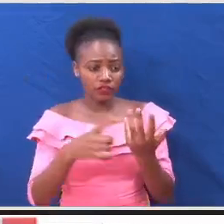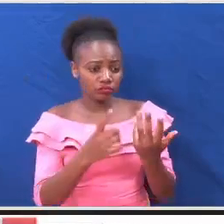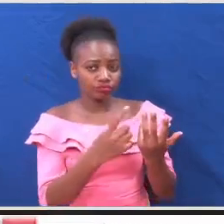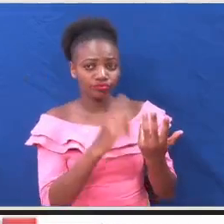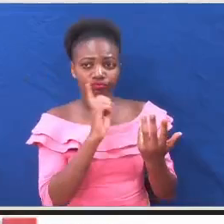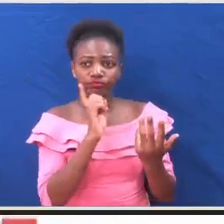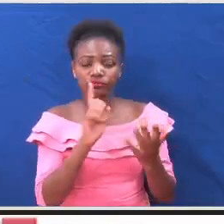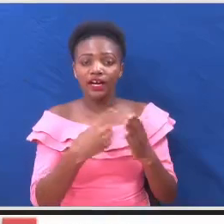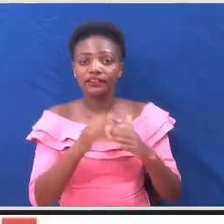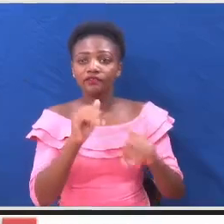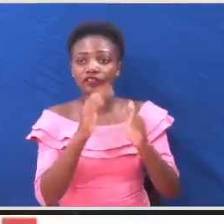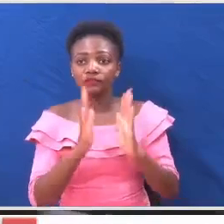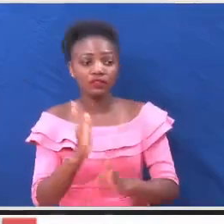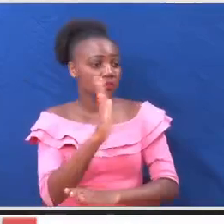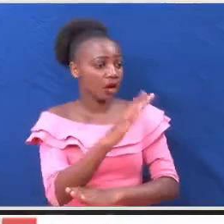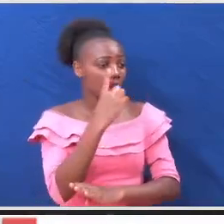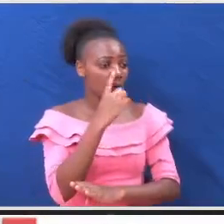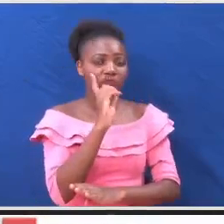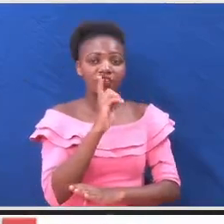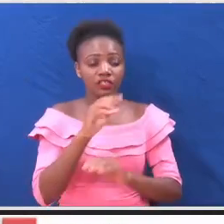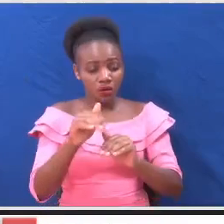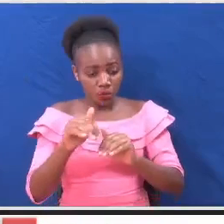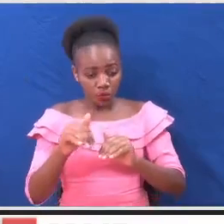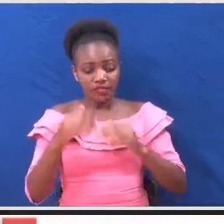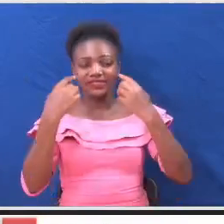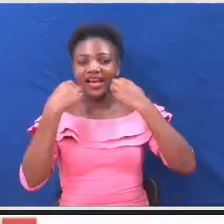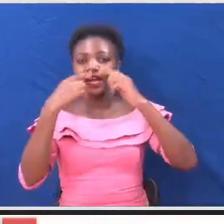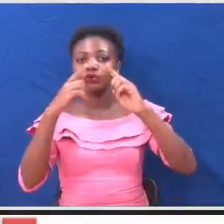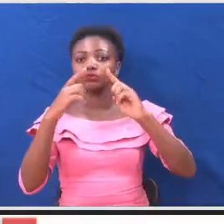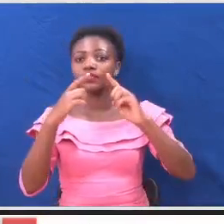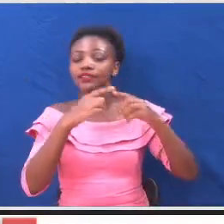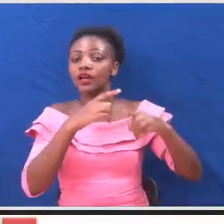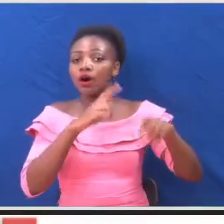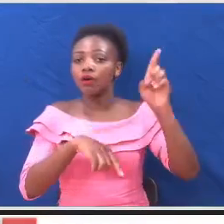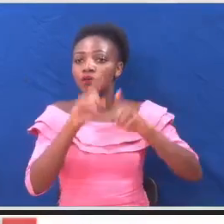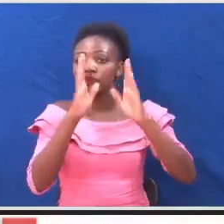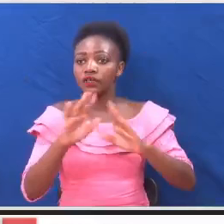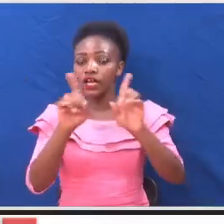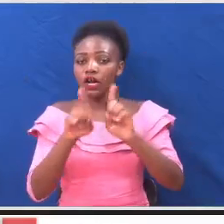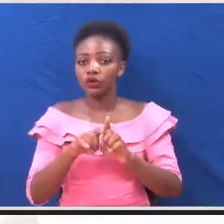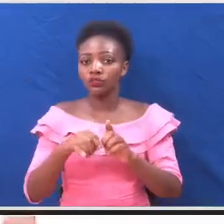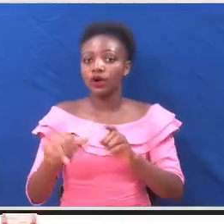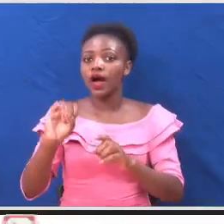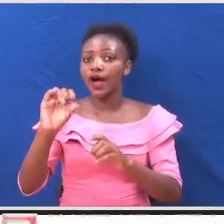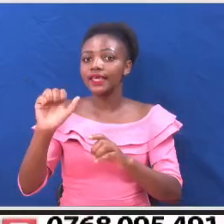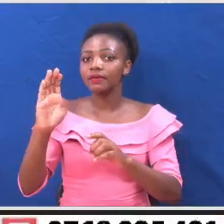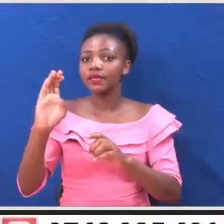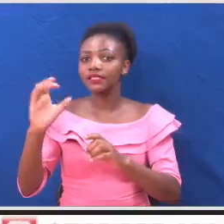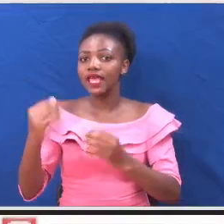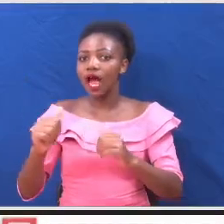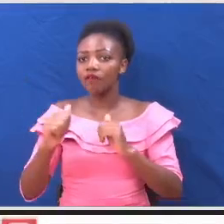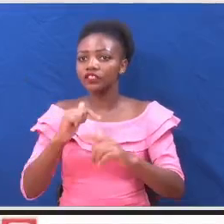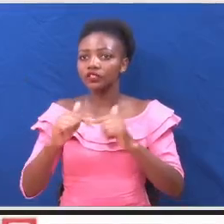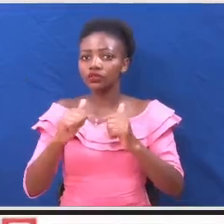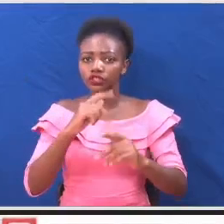wapigaji kura tayari wameregea majumbani kwao wanasubiri tu matokeo yatakuwa vipi na kwa Sasa maafisa wa IBC wanaendelea na